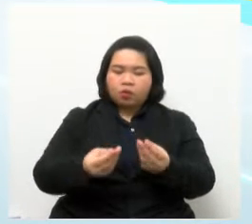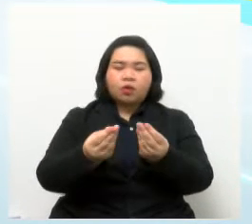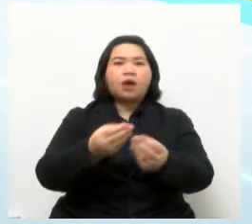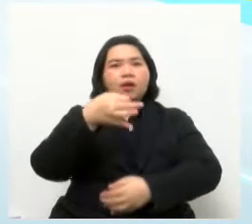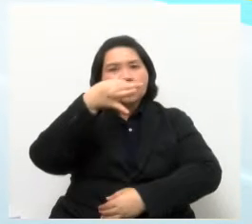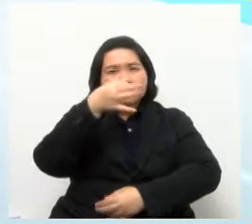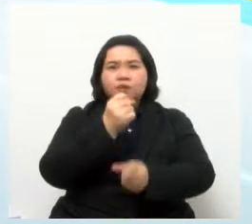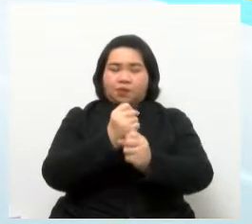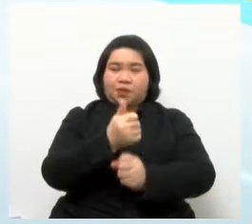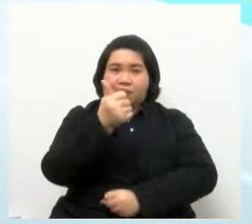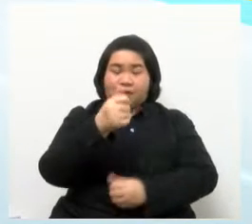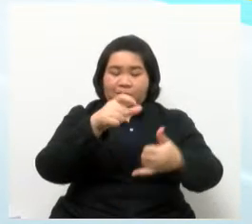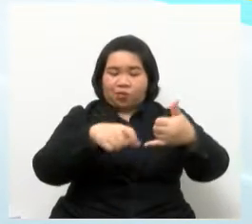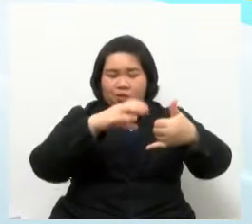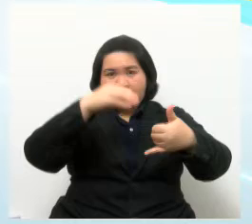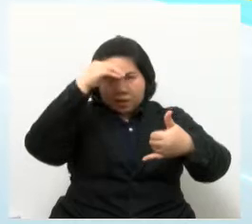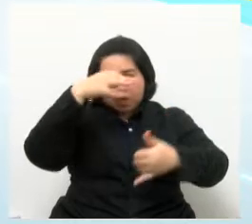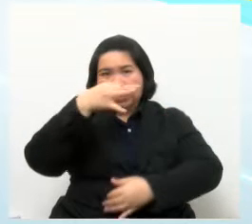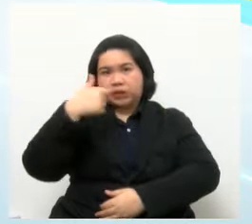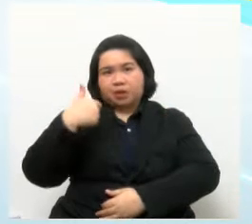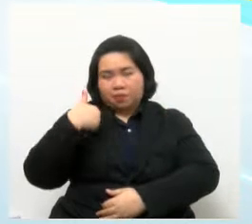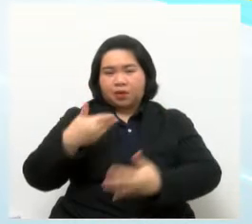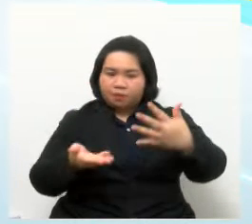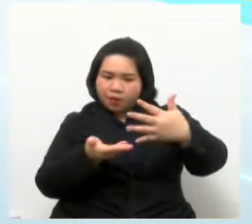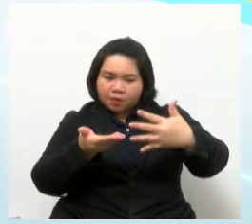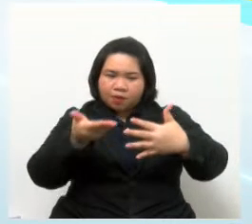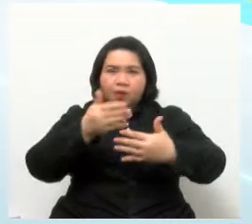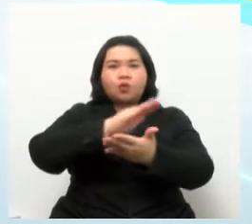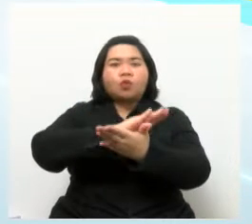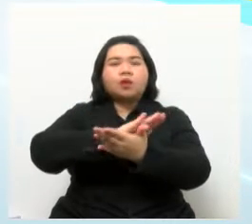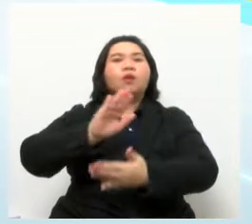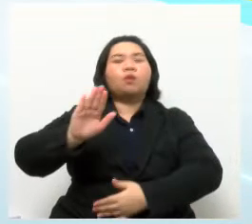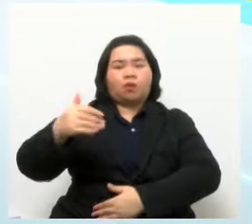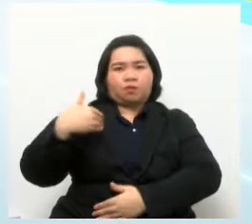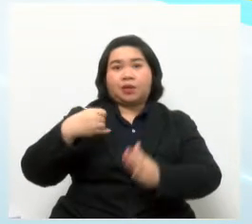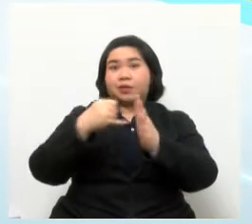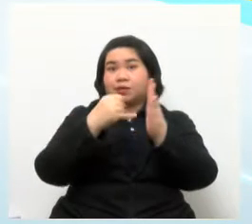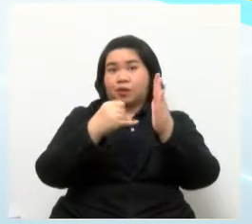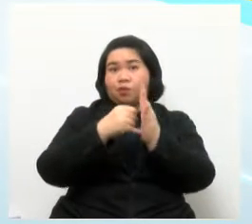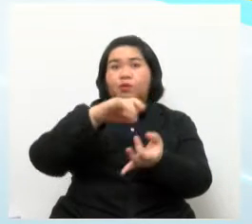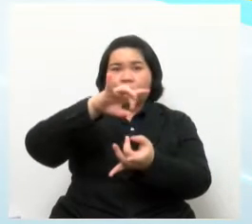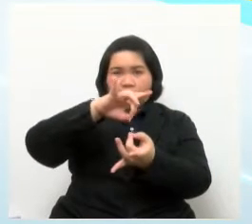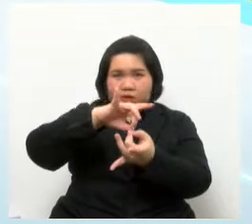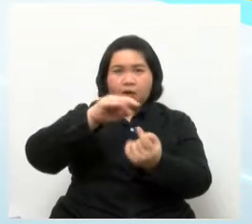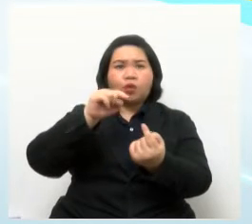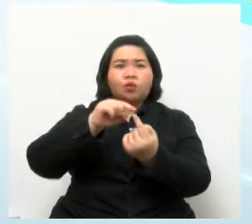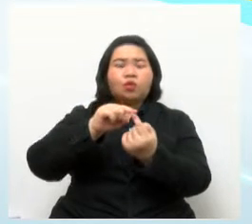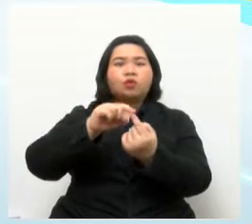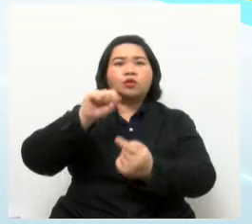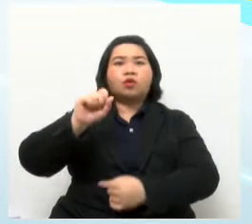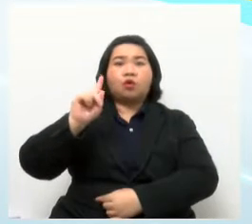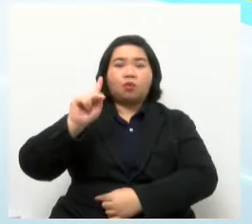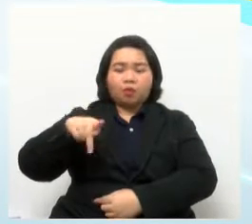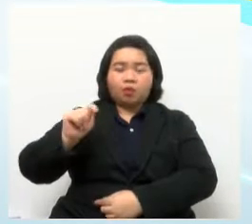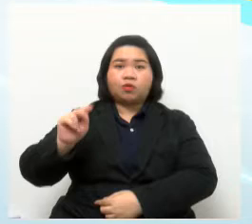ชีพ1นักเรียน1อาชีพด้วยนวัตกรรมบันได5ขั้นของโรงเรียนบ้านโซ่เปื่อยจังหวัดสุโขทัยสังกัดสำนักงานเขตพื้นที่การศึก